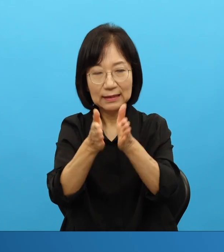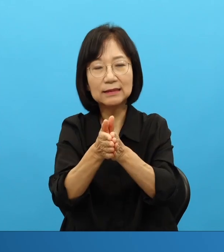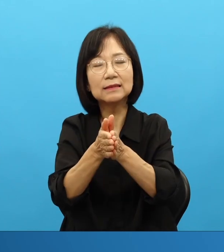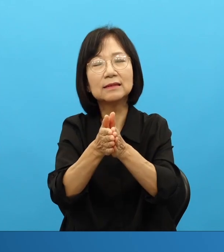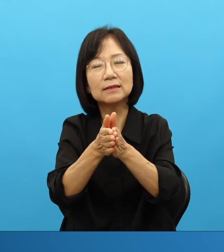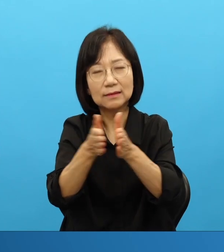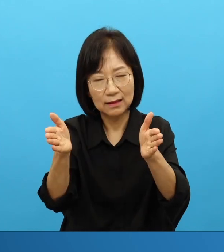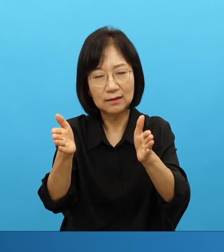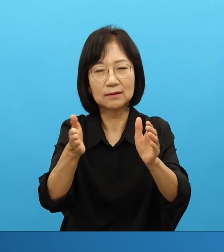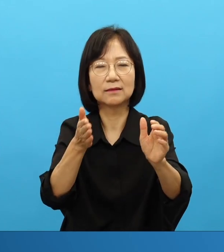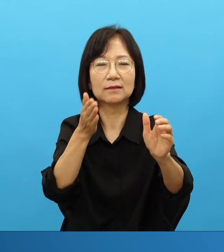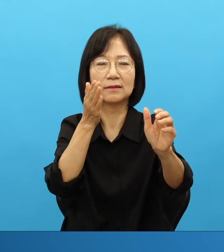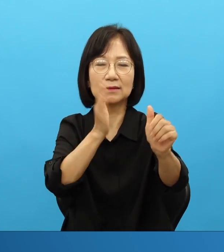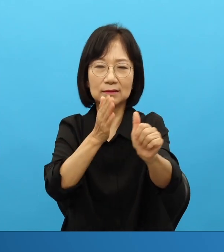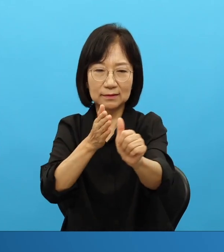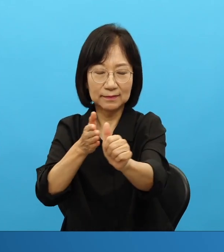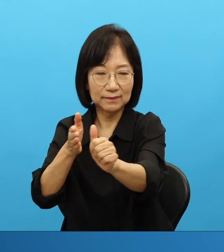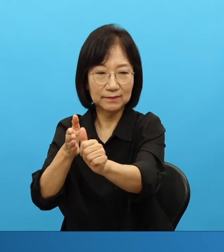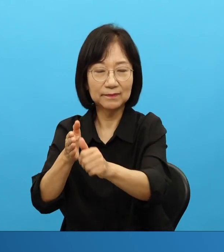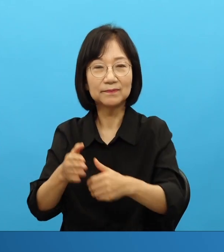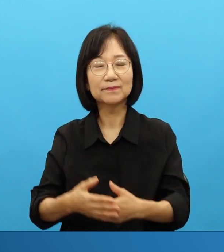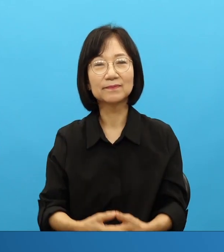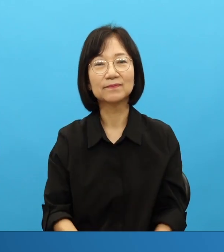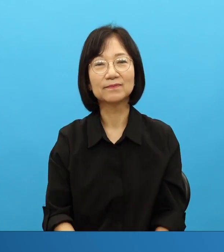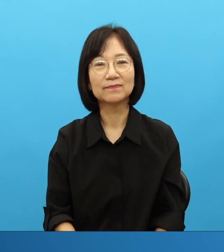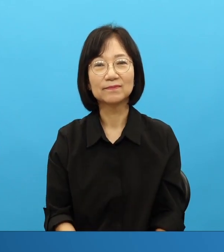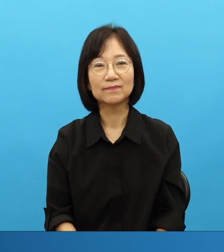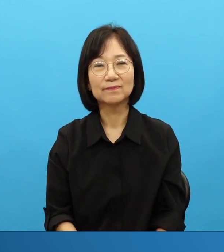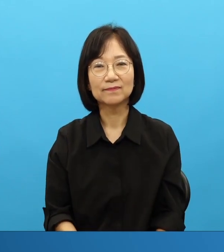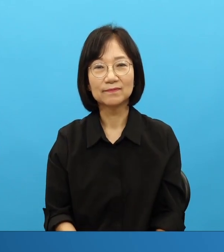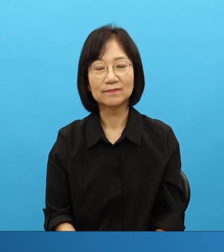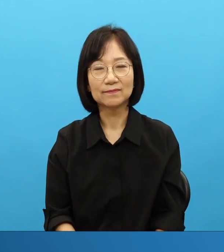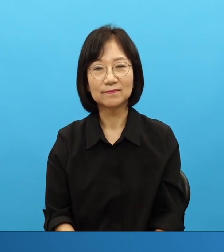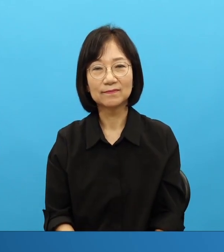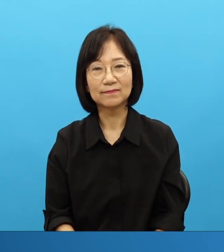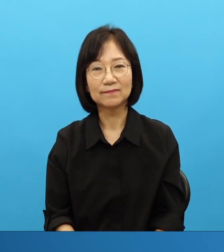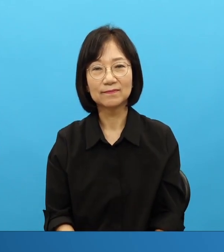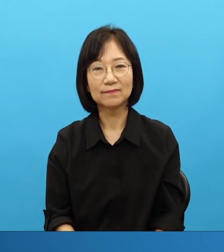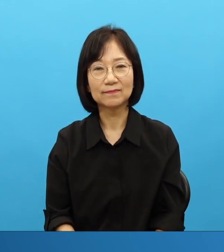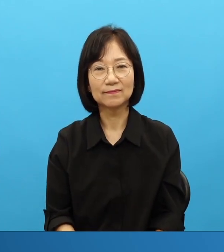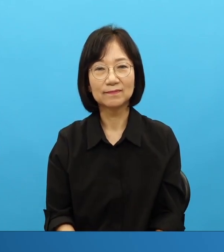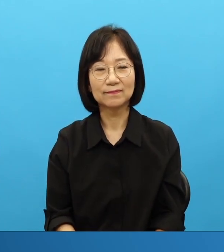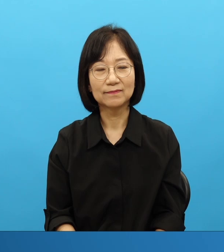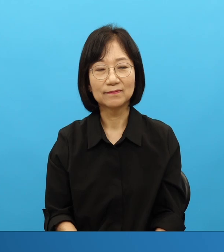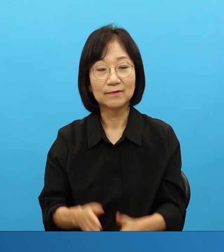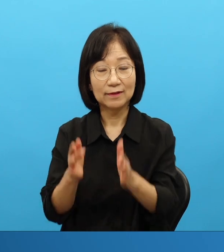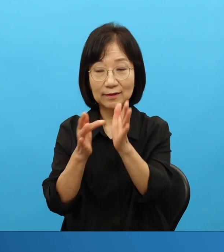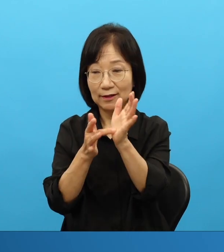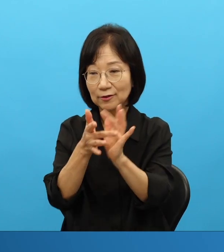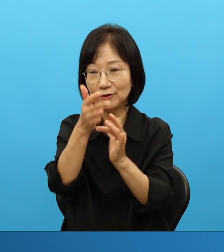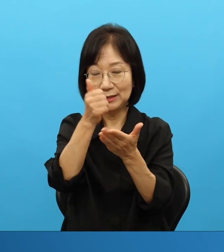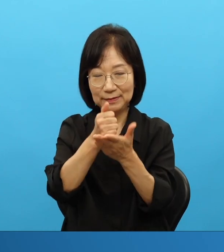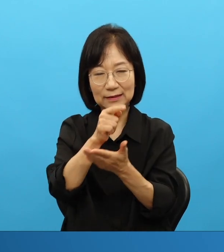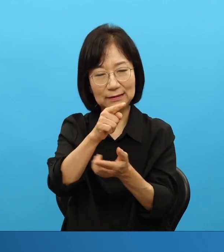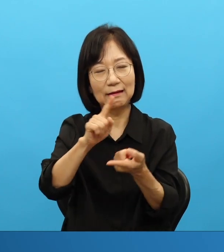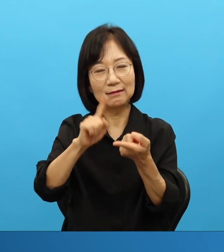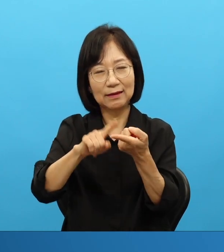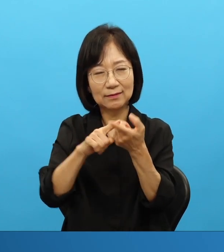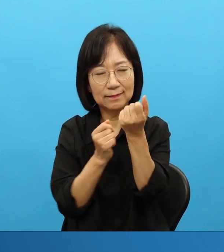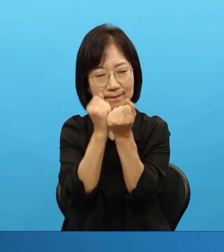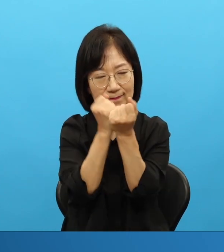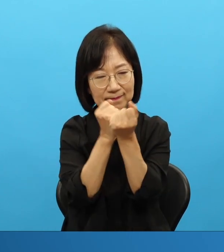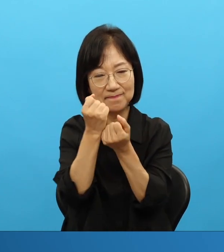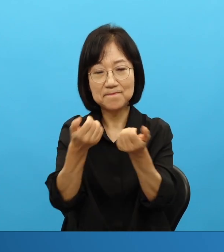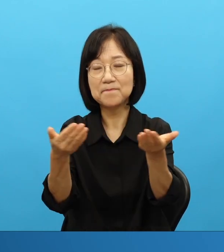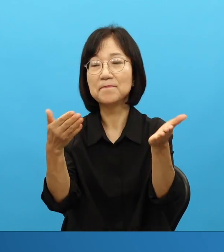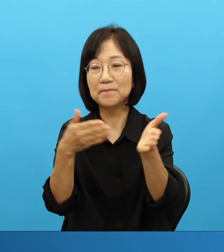that restores your soul. You must take this with you. 그 망대를 예수님이 설명하신 거예요. And this is the bartizan that Jesus